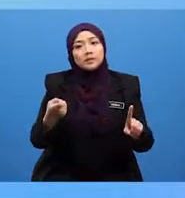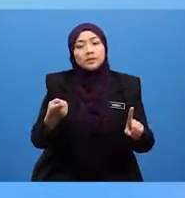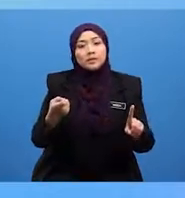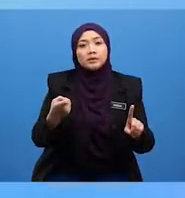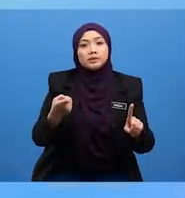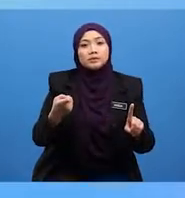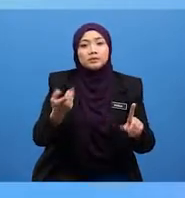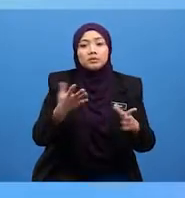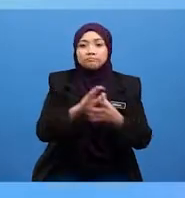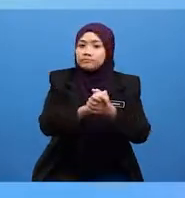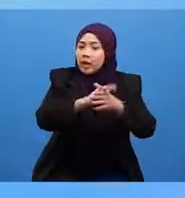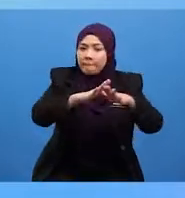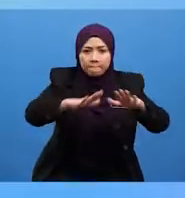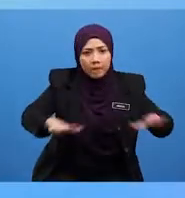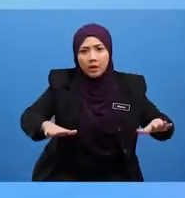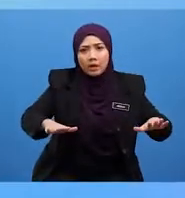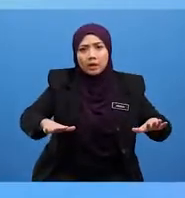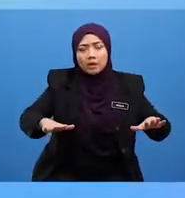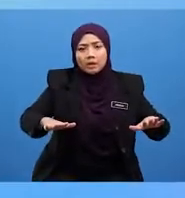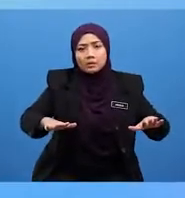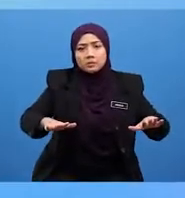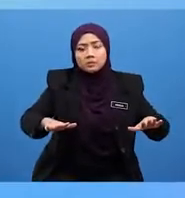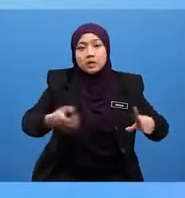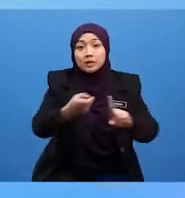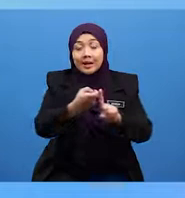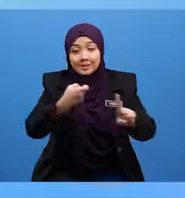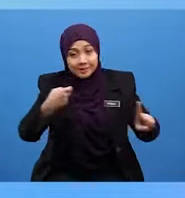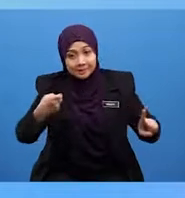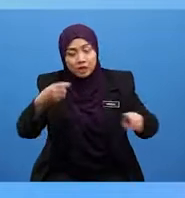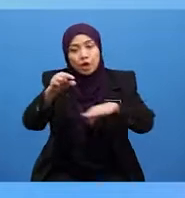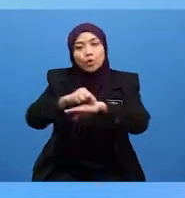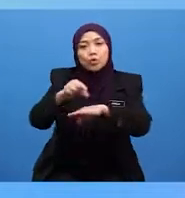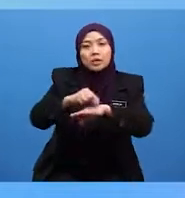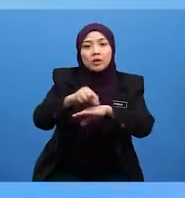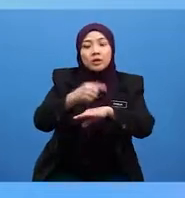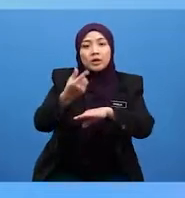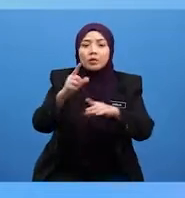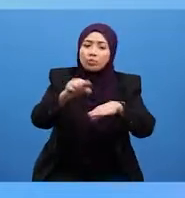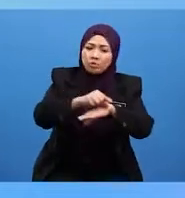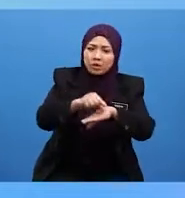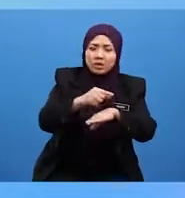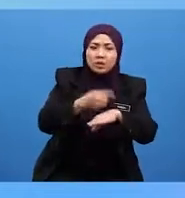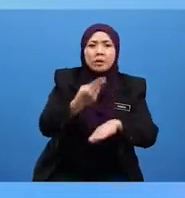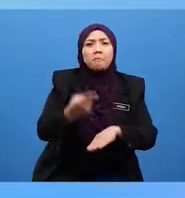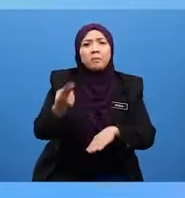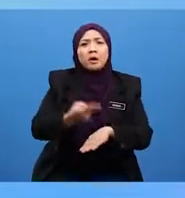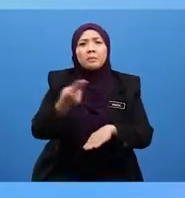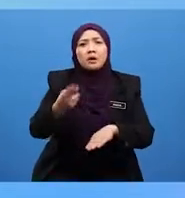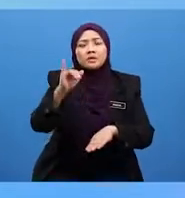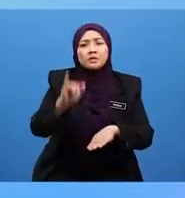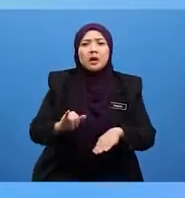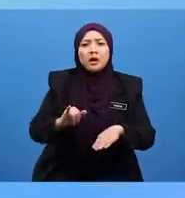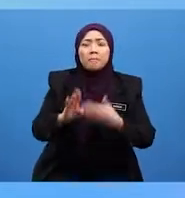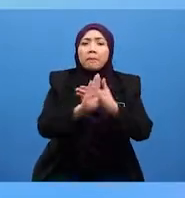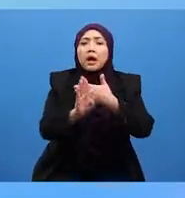jaminan keselamatan berbanding penggunaan bahan polistirena yang